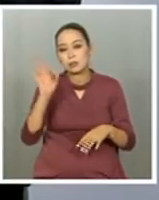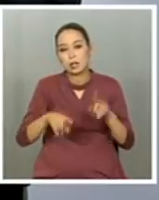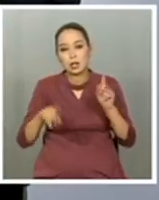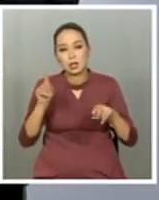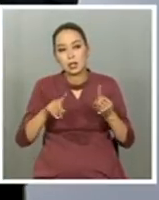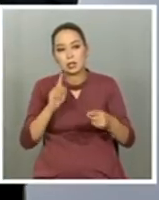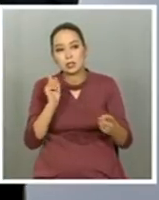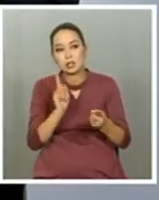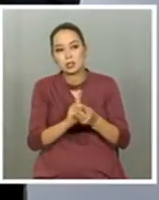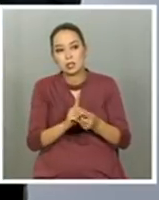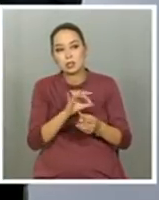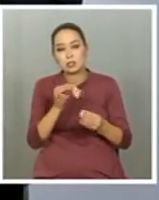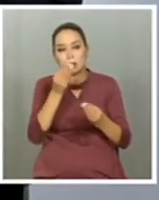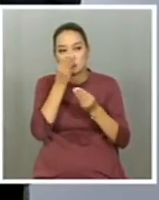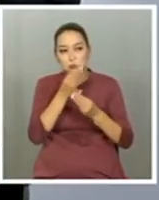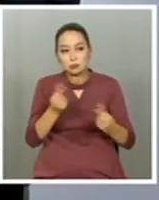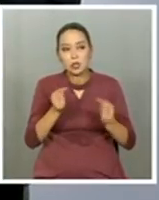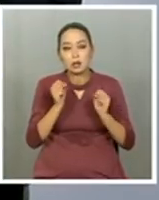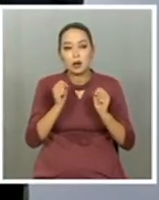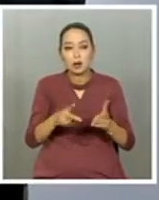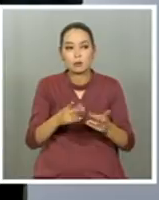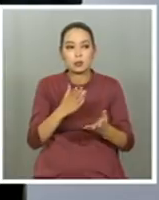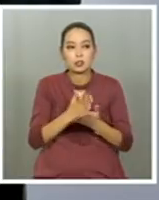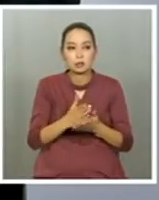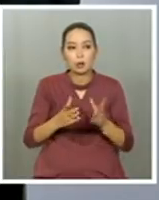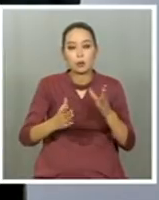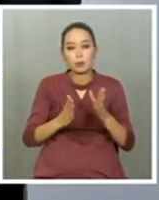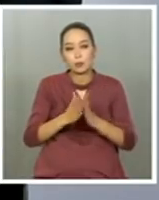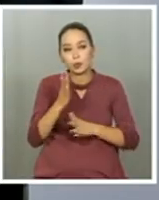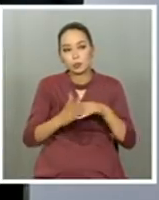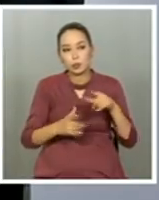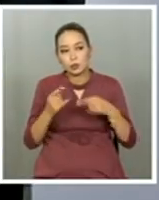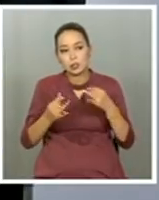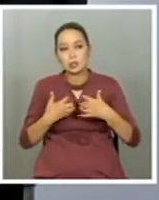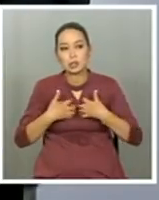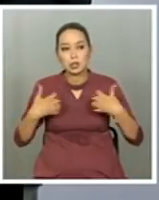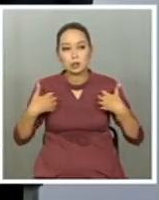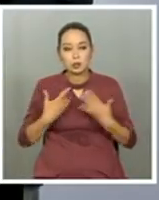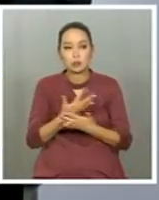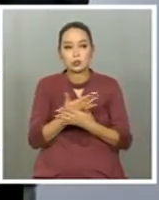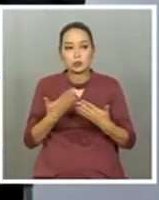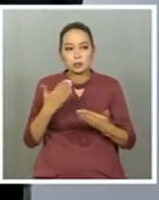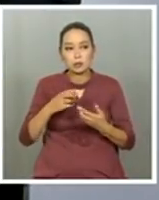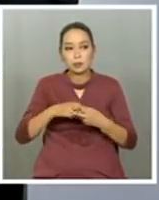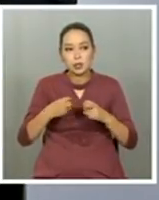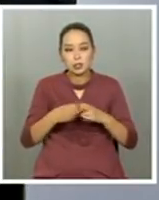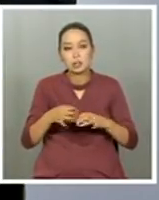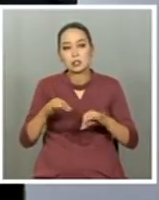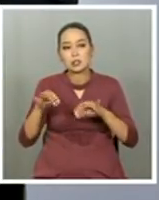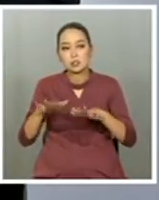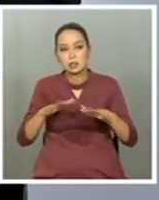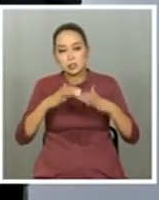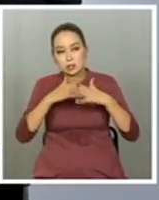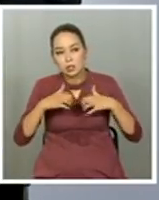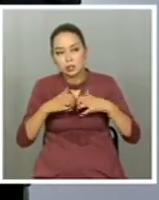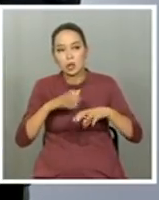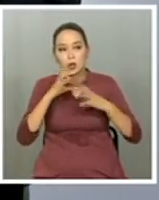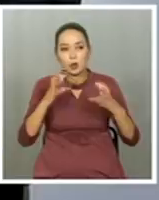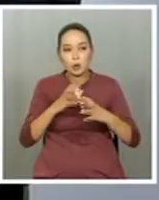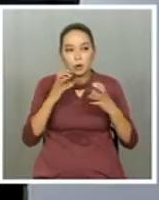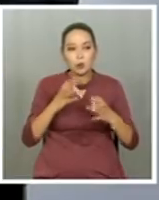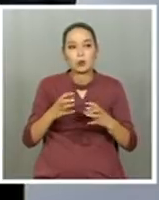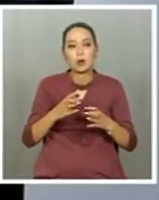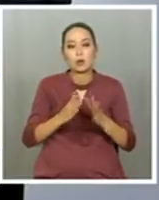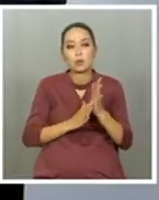кету қаупі төнген өсімдіктер мен жануарлар түрлерінің жай-күйі, оларды зерттеу, қорғау, өсімін молайту және